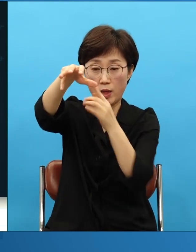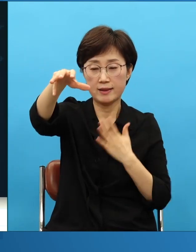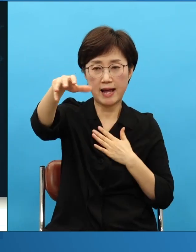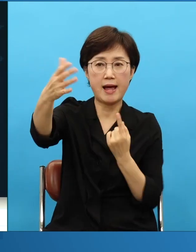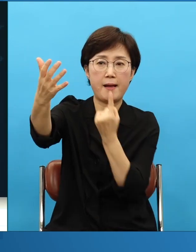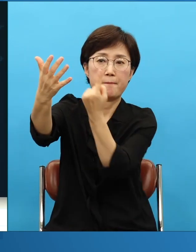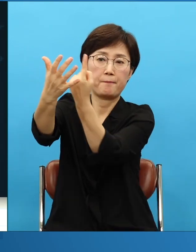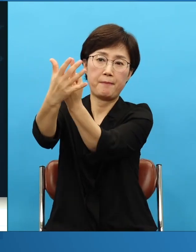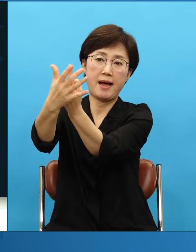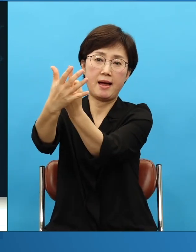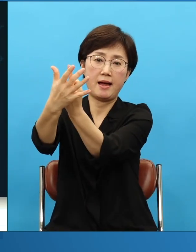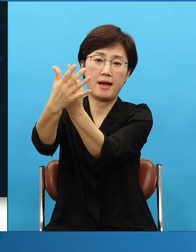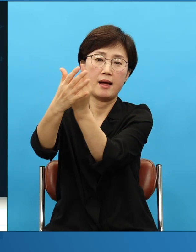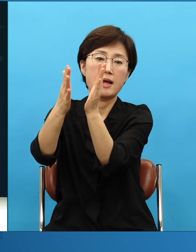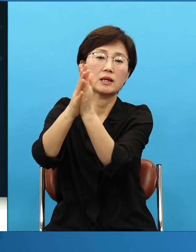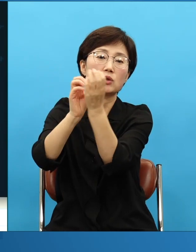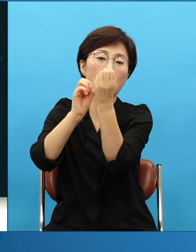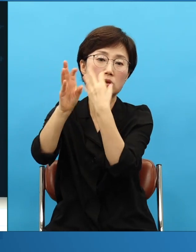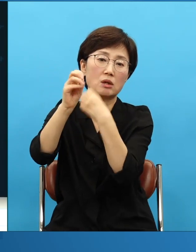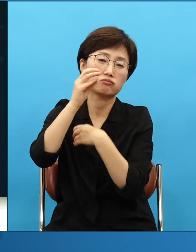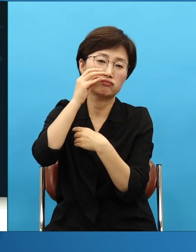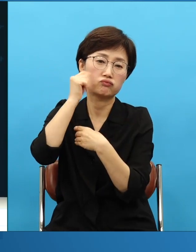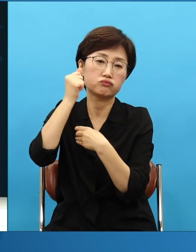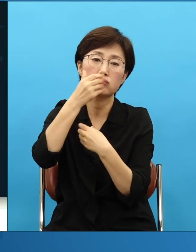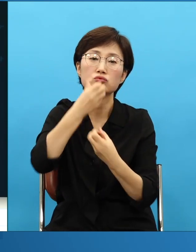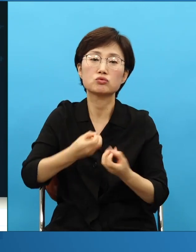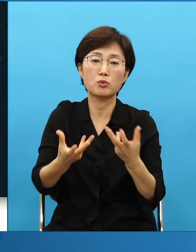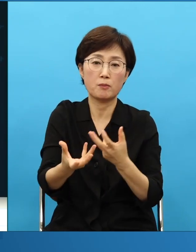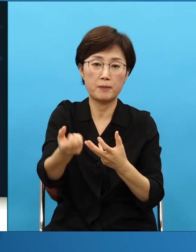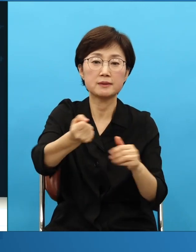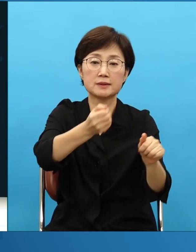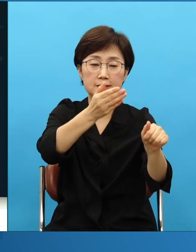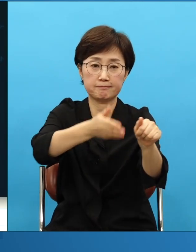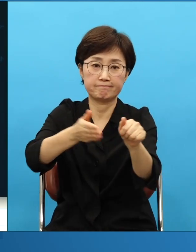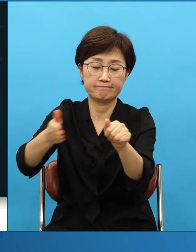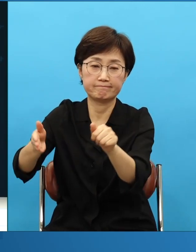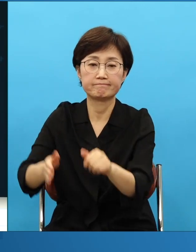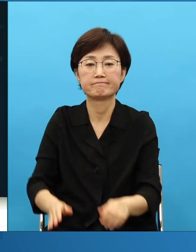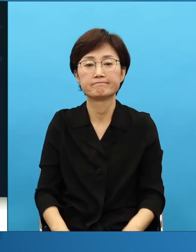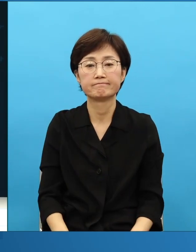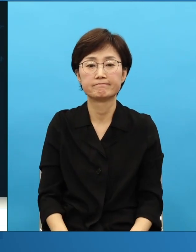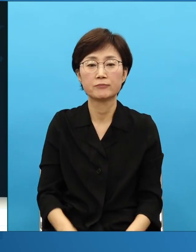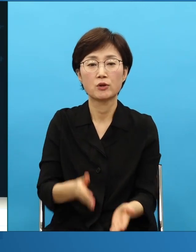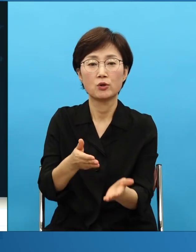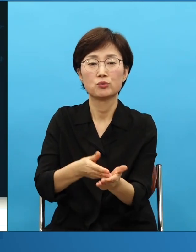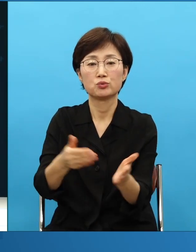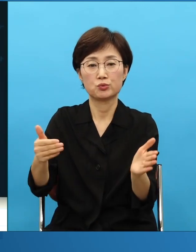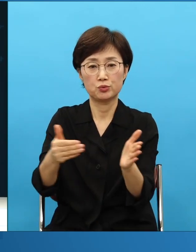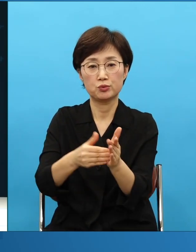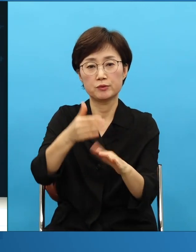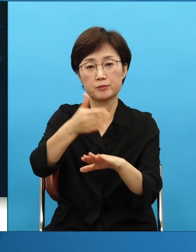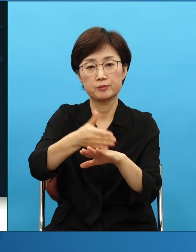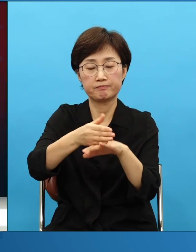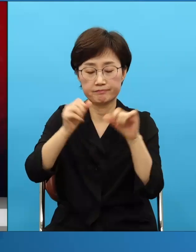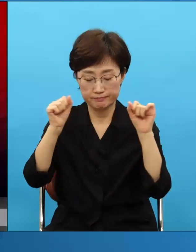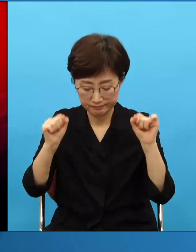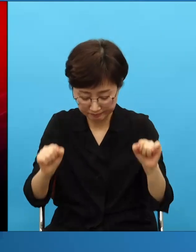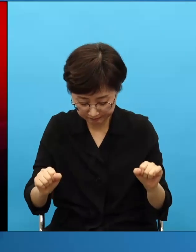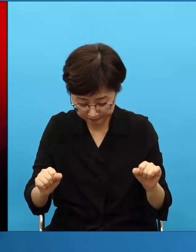자리에서 응답의 영원 속으로 들어가는 축복 누리시기 바랍니다. 뉴스를 마칩니다.